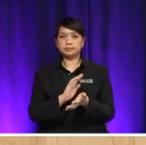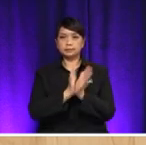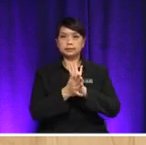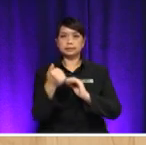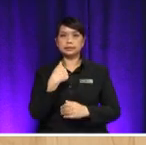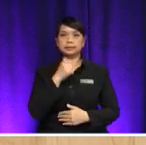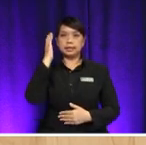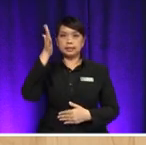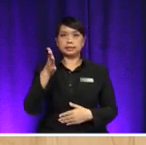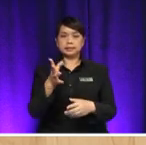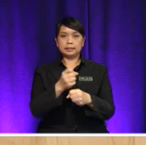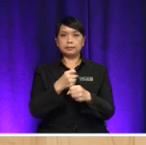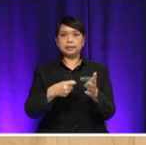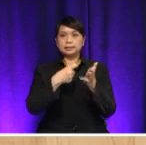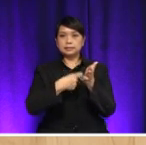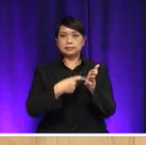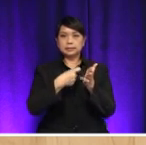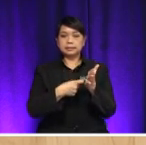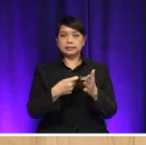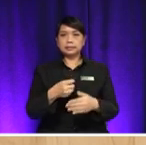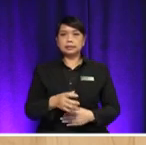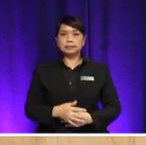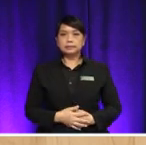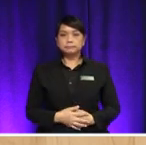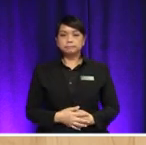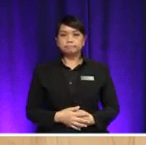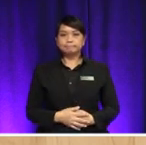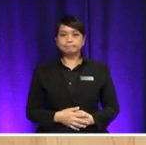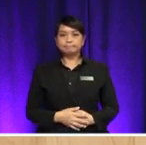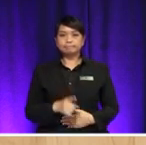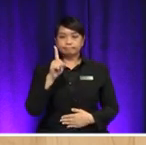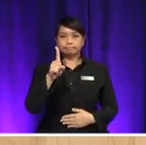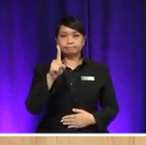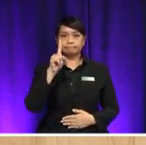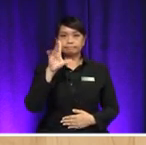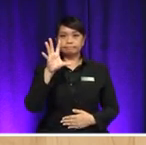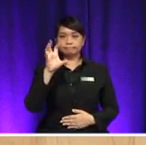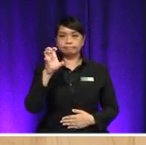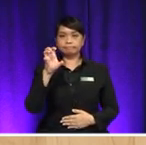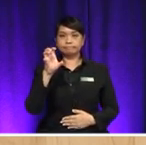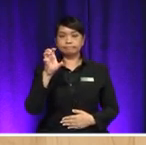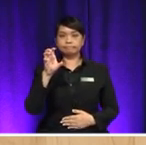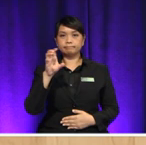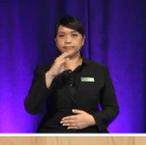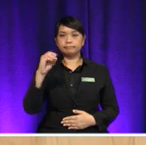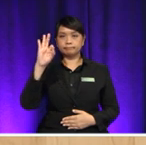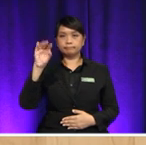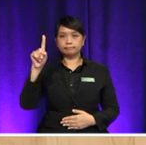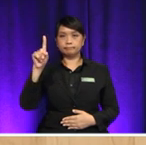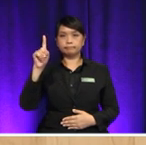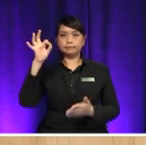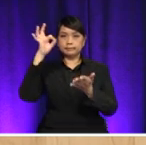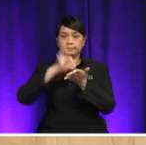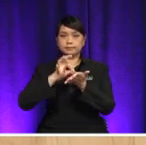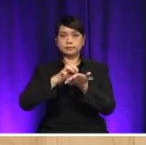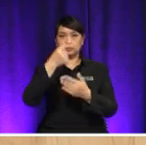ini kita akan dapat nilai dia adalah 150 Ringgit 91 Sin